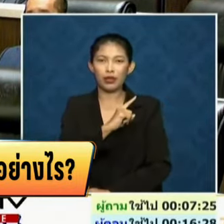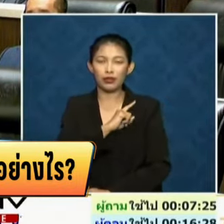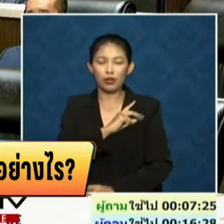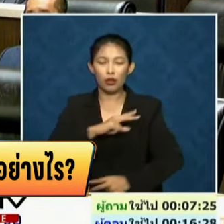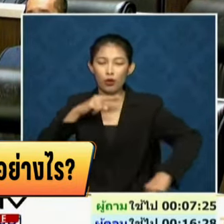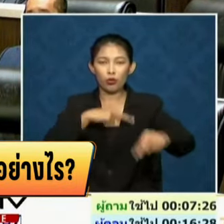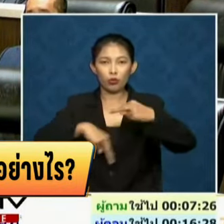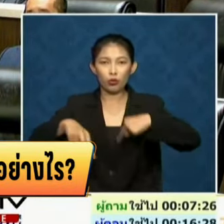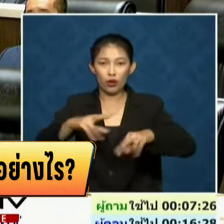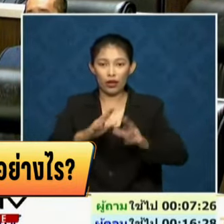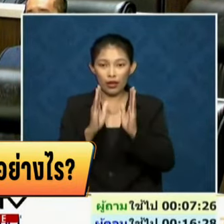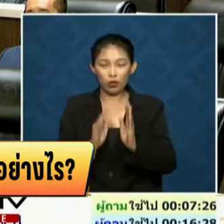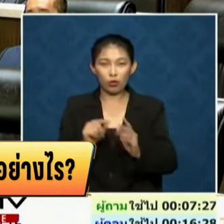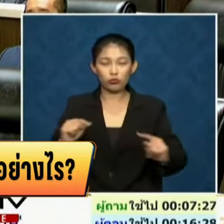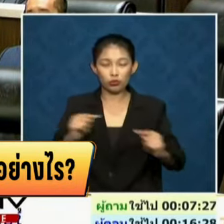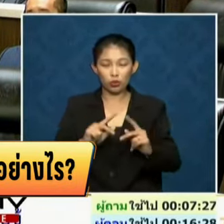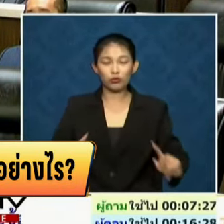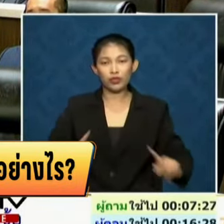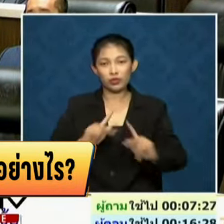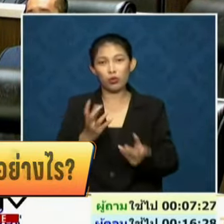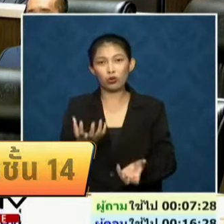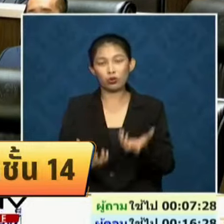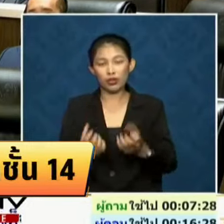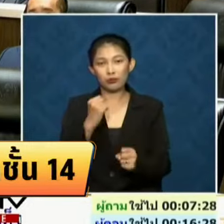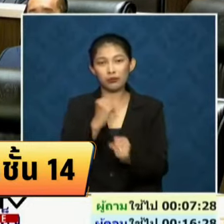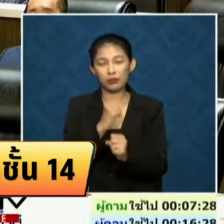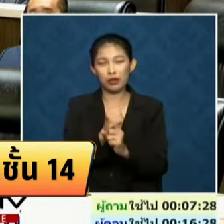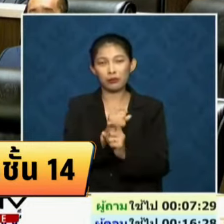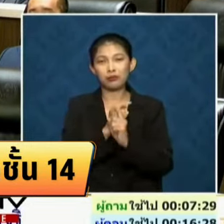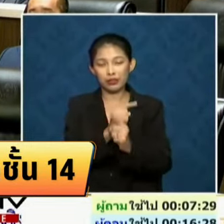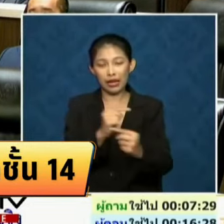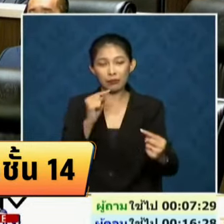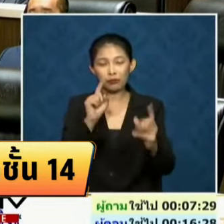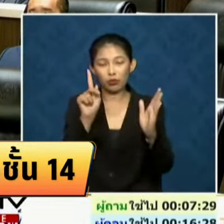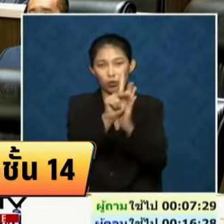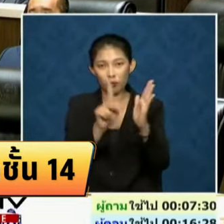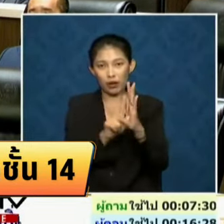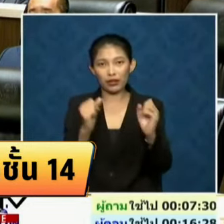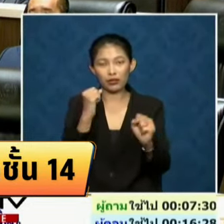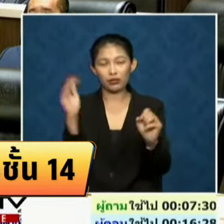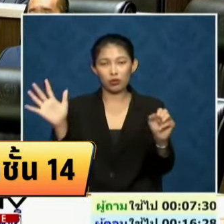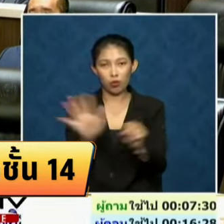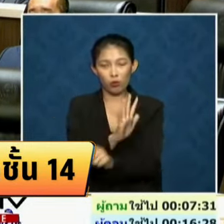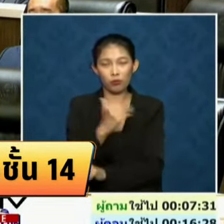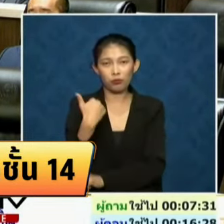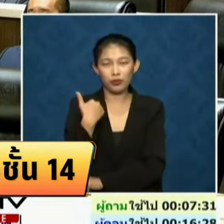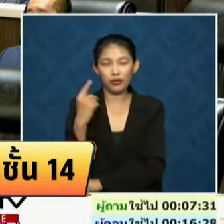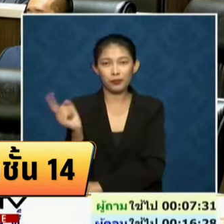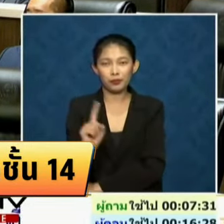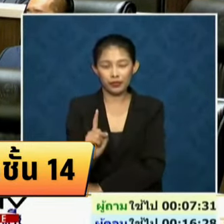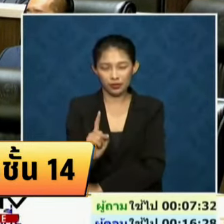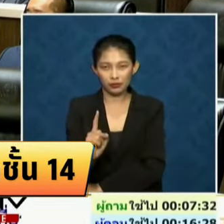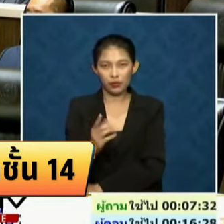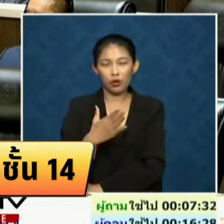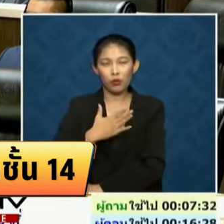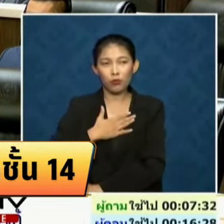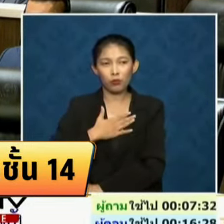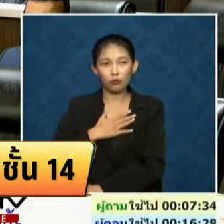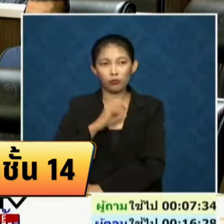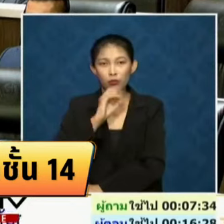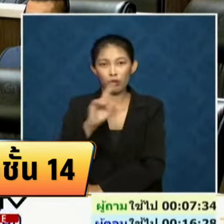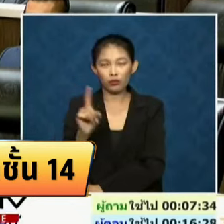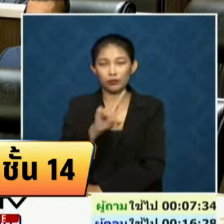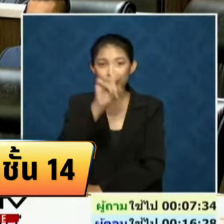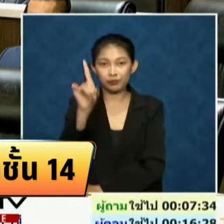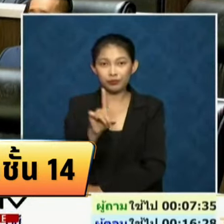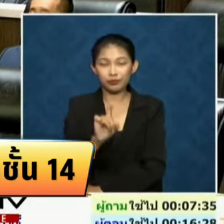งั้นขอดูรอบรูปห้องพ 14หเป่าล่ะว่ามีหน้าตาเป็นยังไงรวมไปถึงชชื่อของแพทด้วยนะคะจะได้